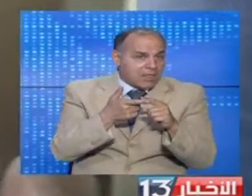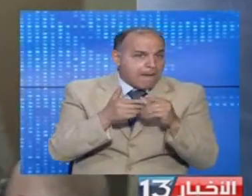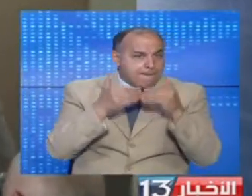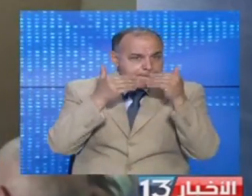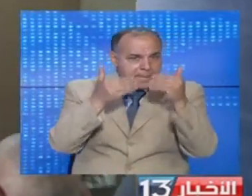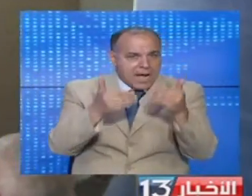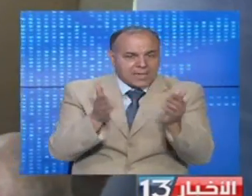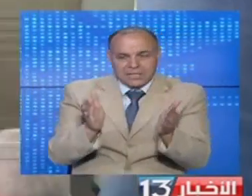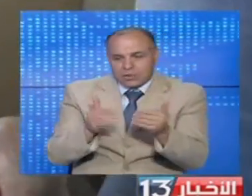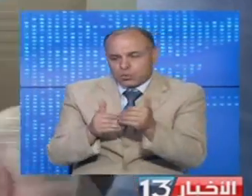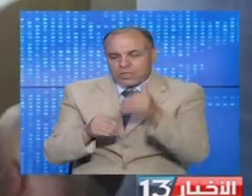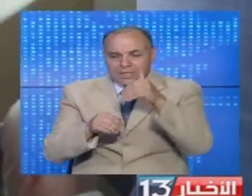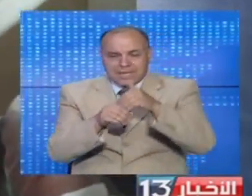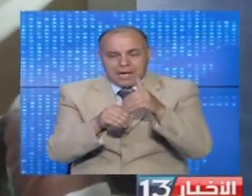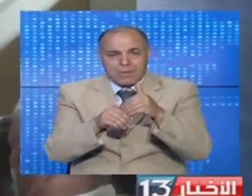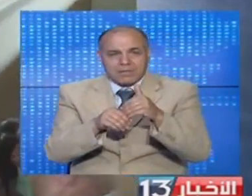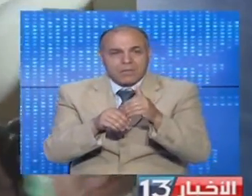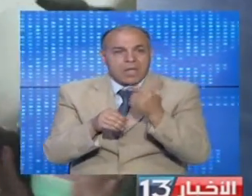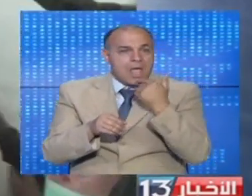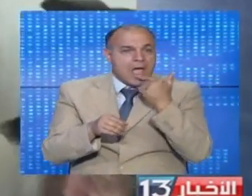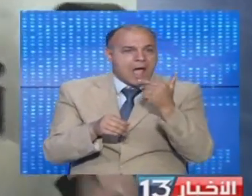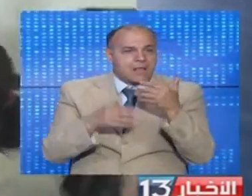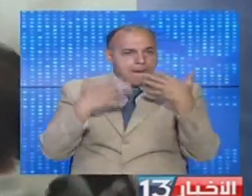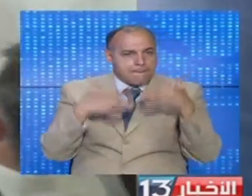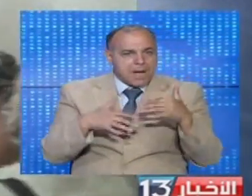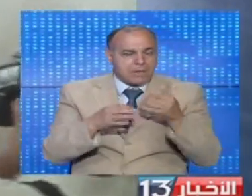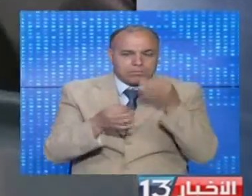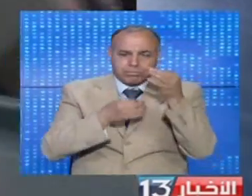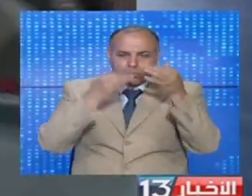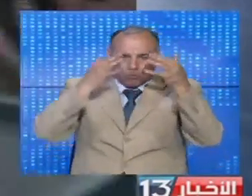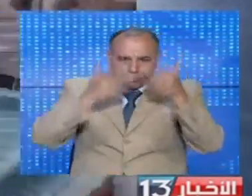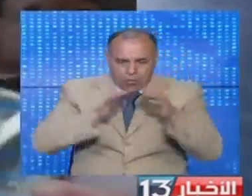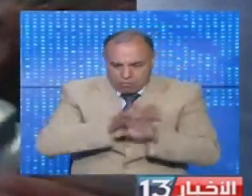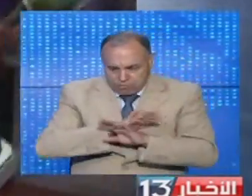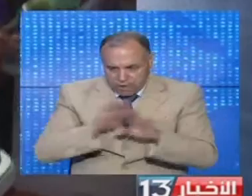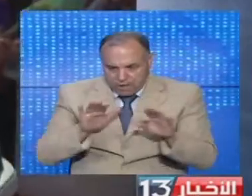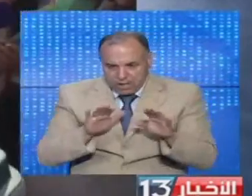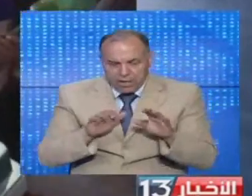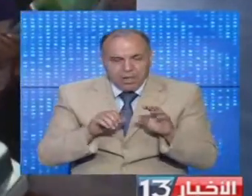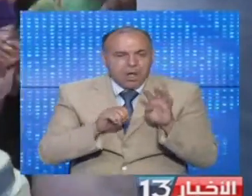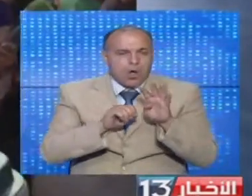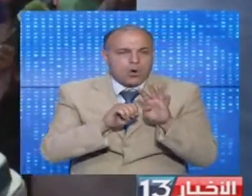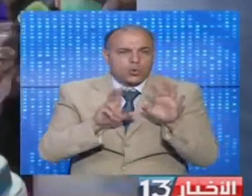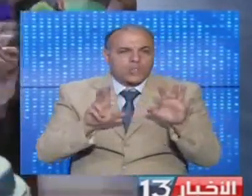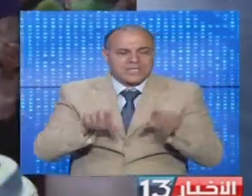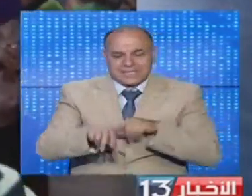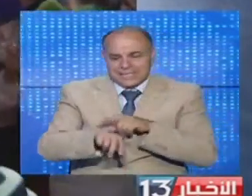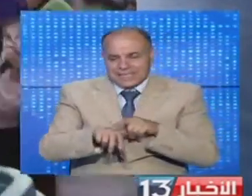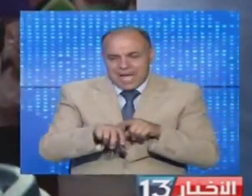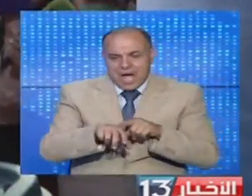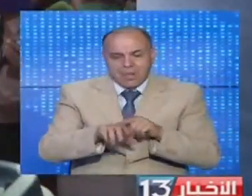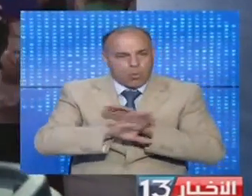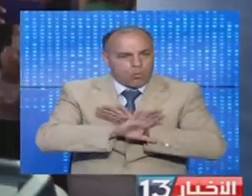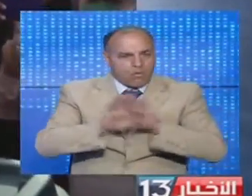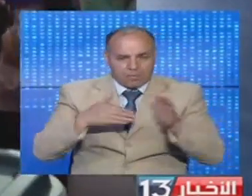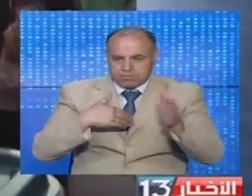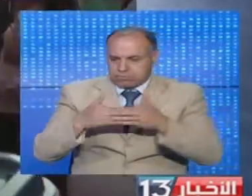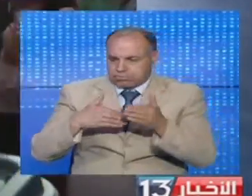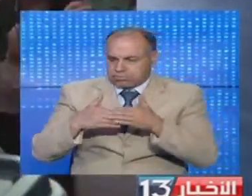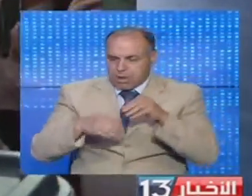سيفرز صندوق الانتخابات والتي سيتم التصريح بنتائجها ثمان واربعين ساعه بعد موعد اغلاق